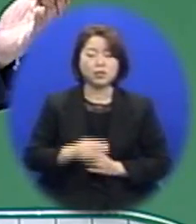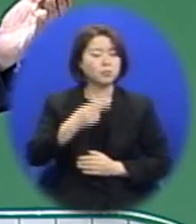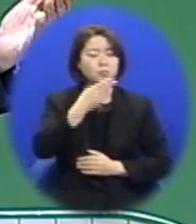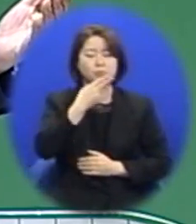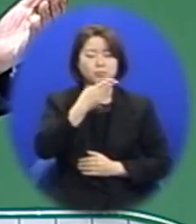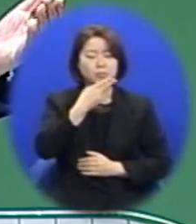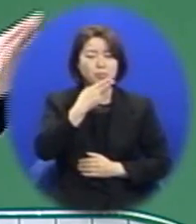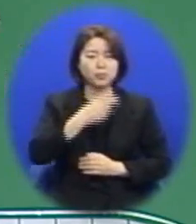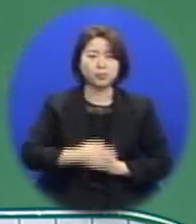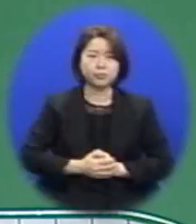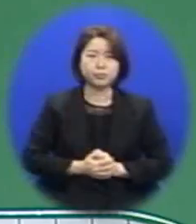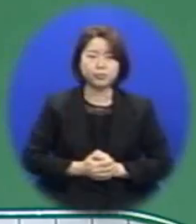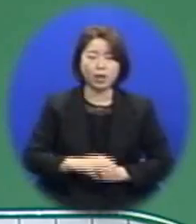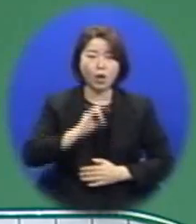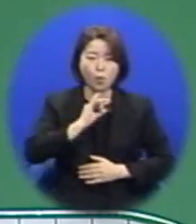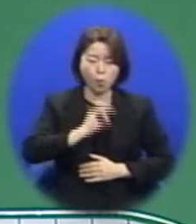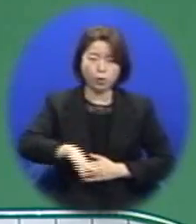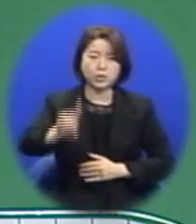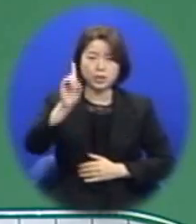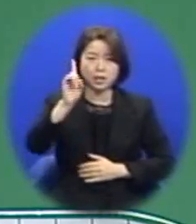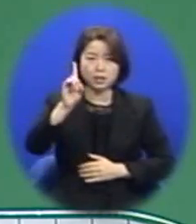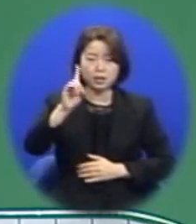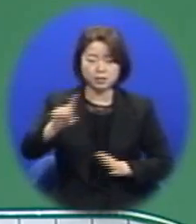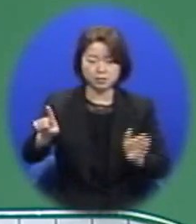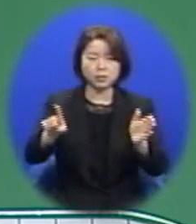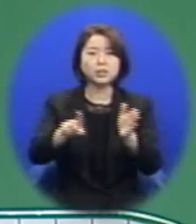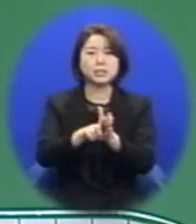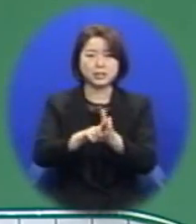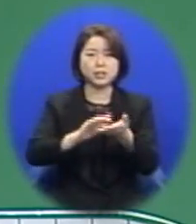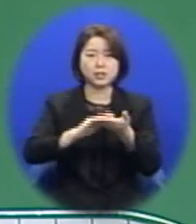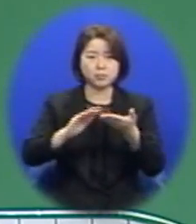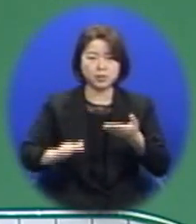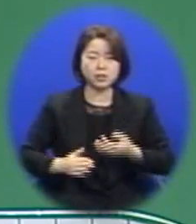없어요. 오직 하나, 신앙입니다. 신앙.